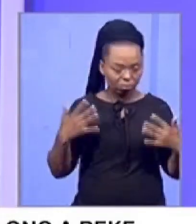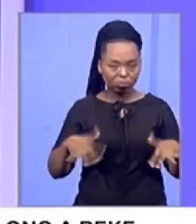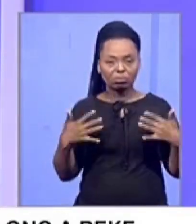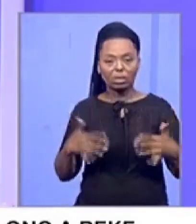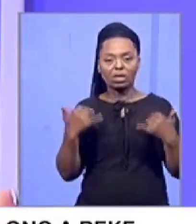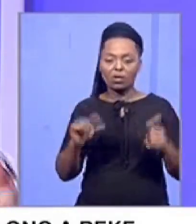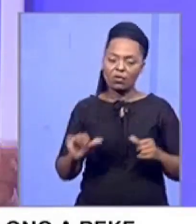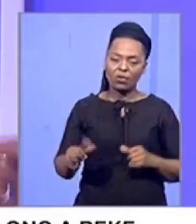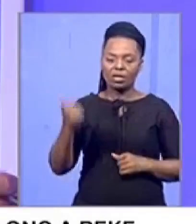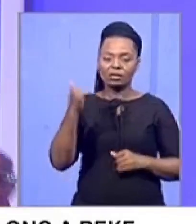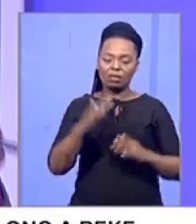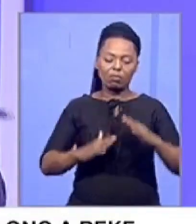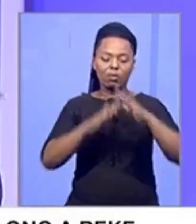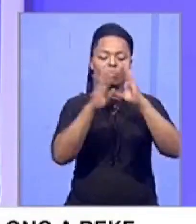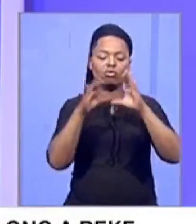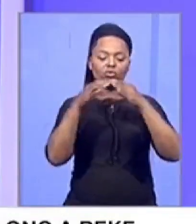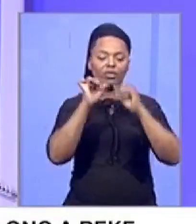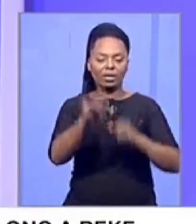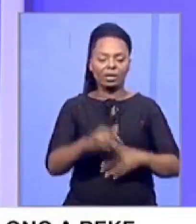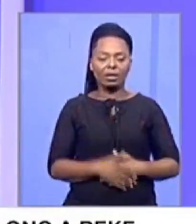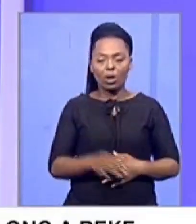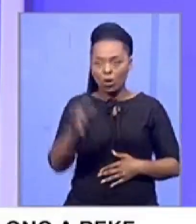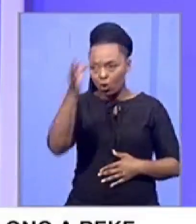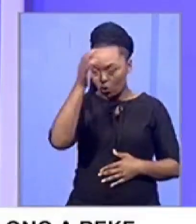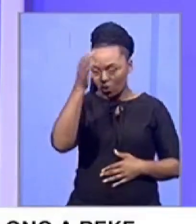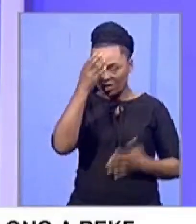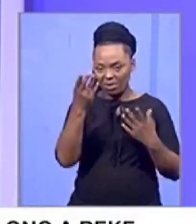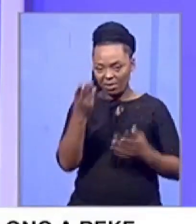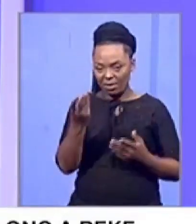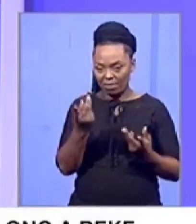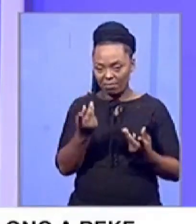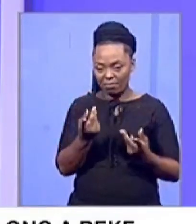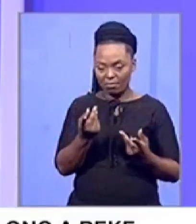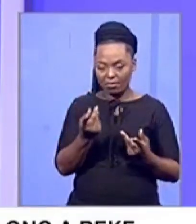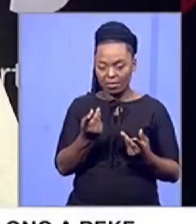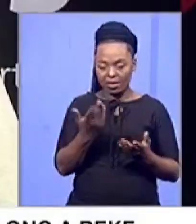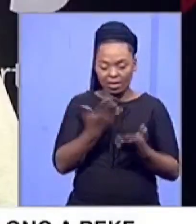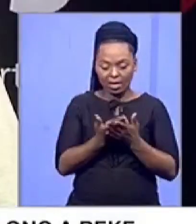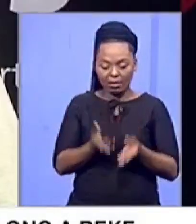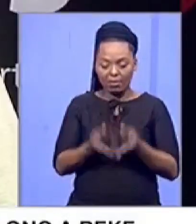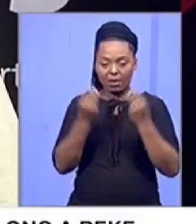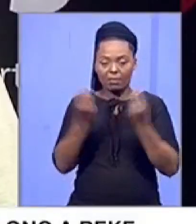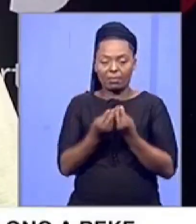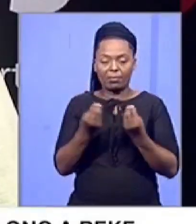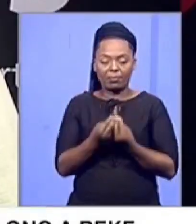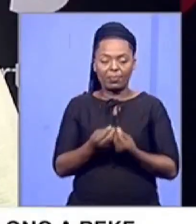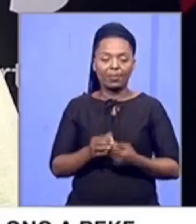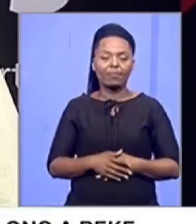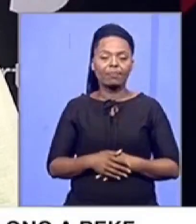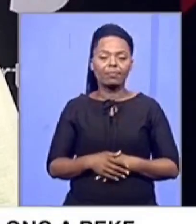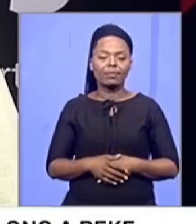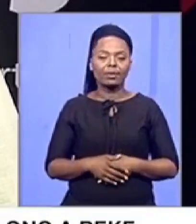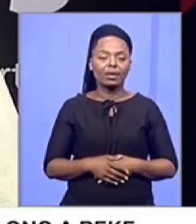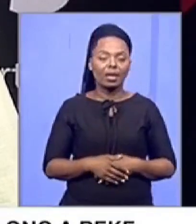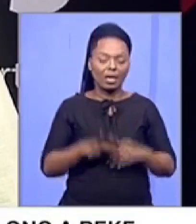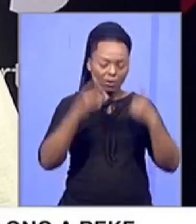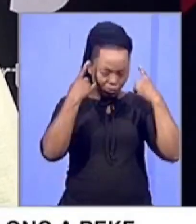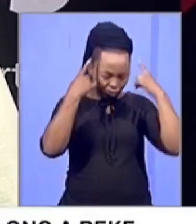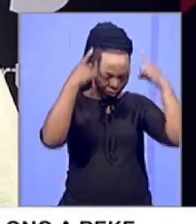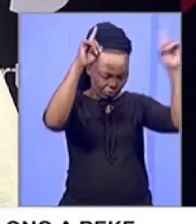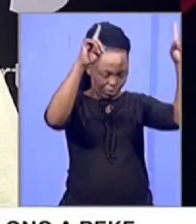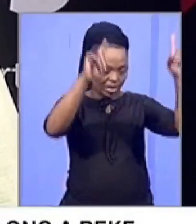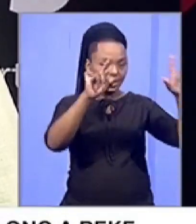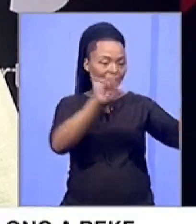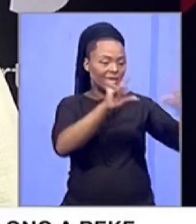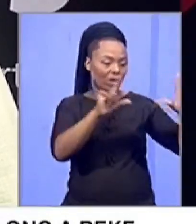pele groupung ya bona mokwetlisi o shebile stars a bobedi sehlopheng ha o sheba katleo ya Sundowns